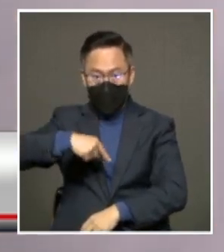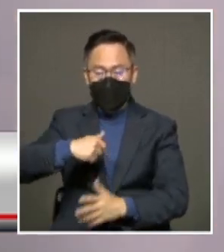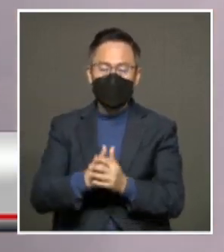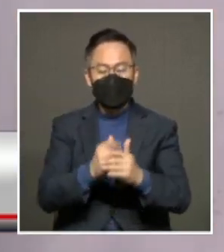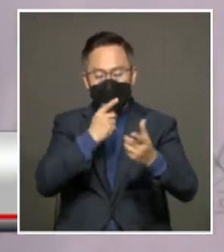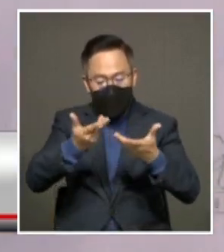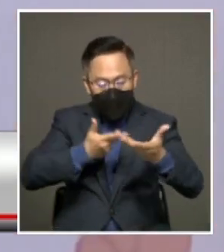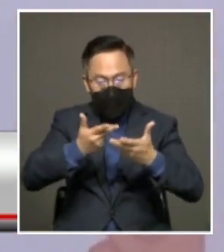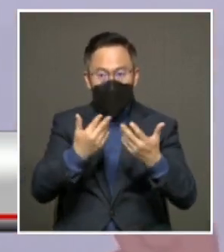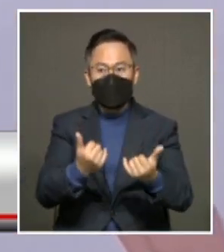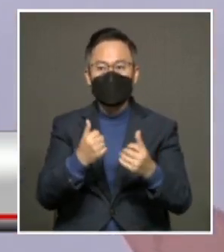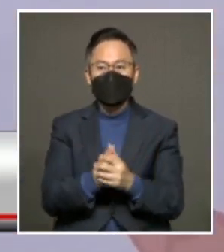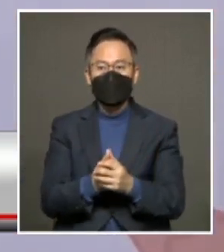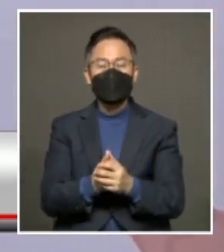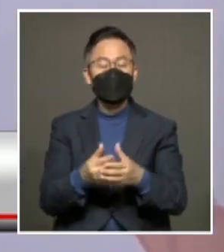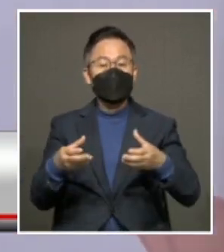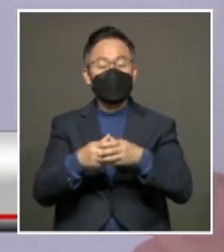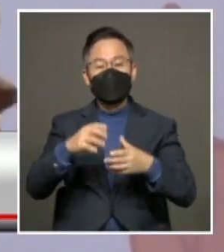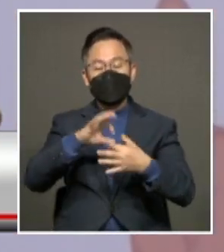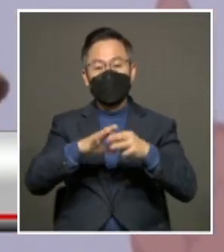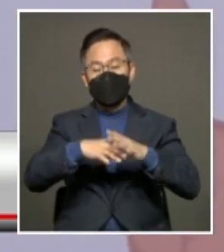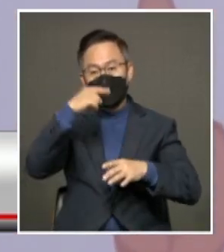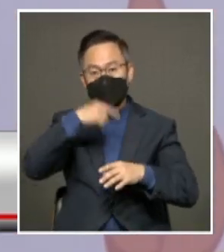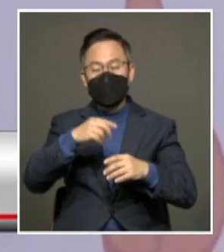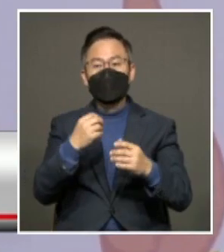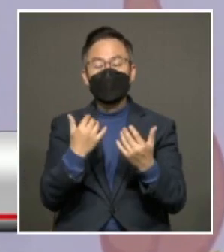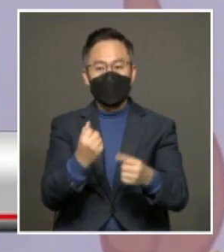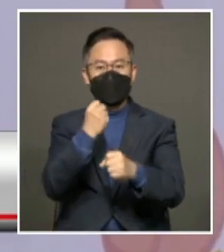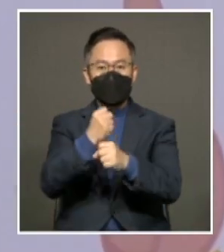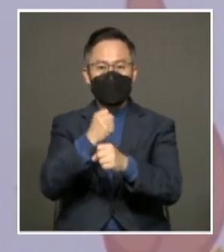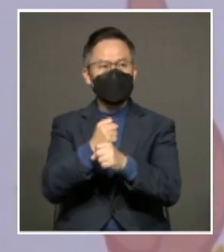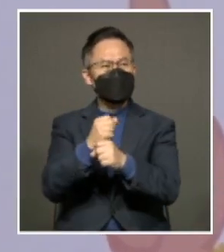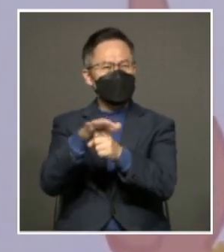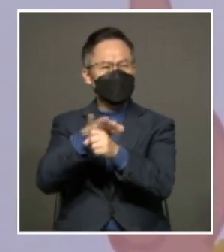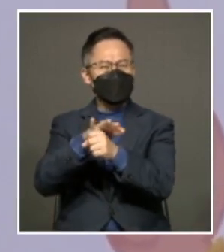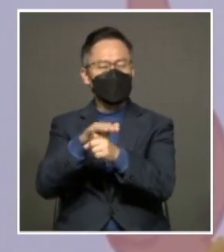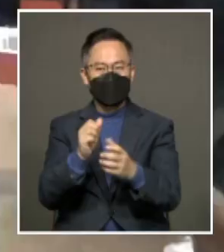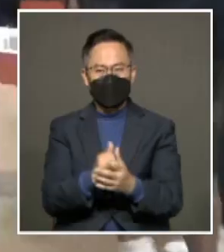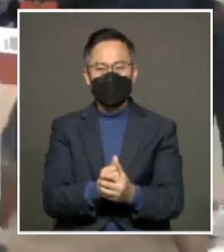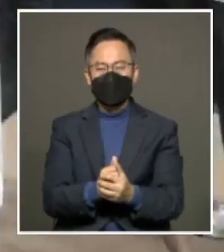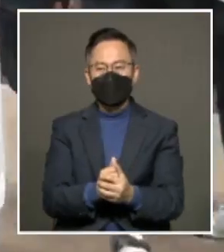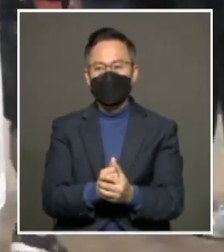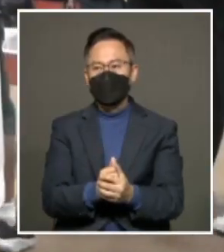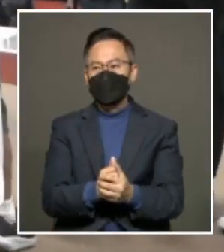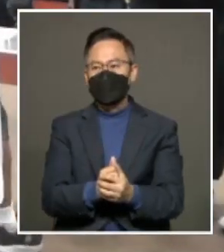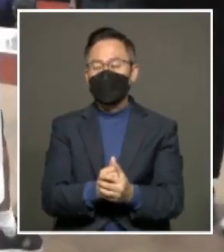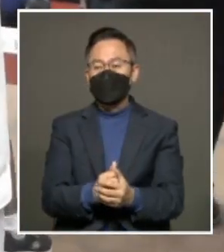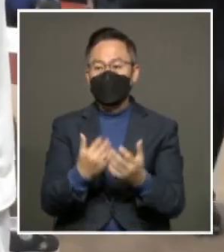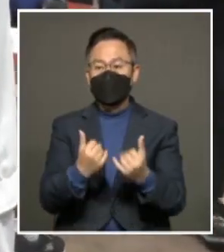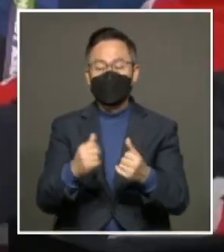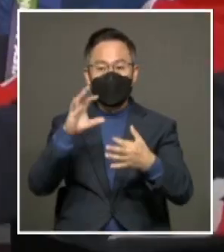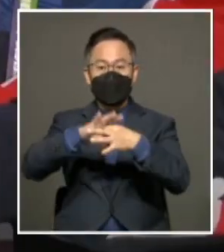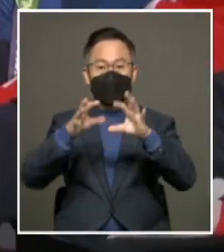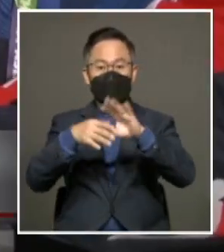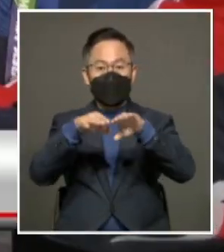ทศไทยก็ต้องบอกว่าผลงานของทัพนักกีฬาไทยประสบความสำเร็จได้ในระดับหนึ่งเลย ยังไงเรื่องของกีฬาสาก